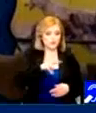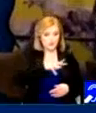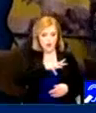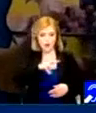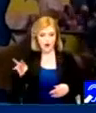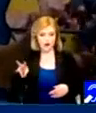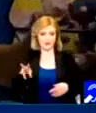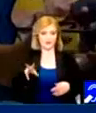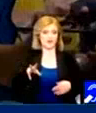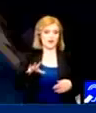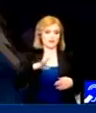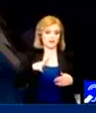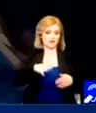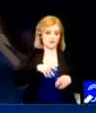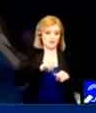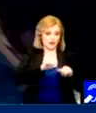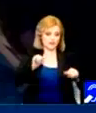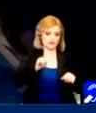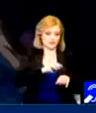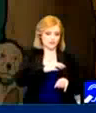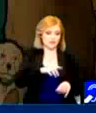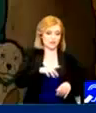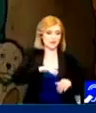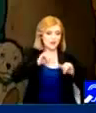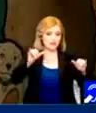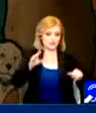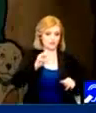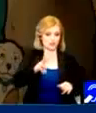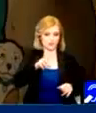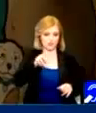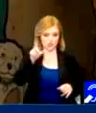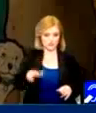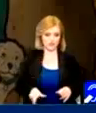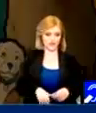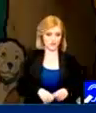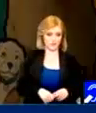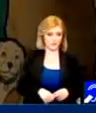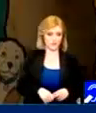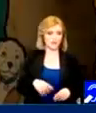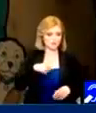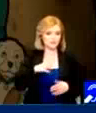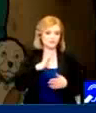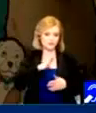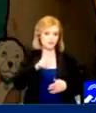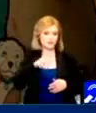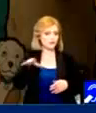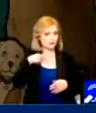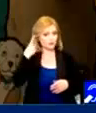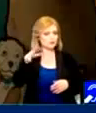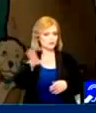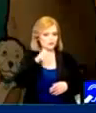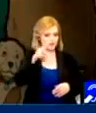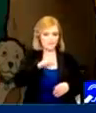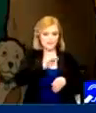receptori olfactivi, în timp ce omul dispune de doar 5 milioane. Some of these things we knew about. We knew how special they were. We knew how what